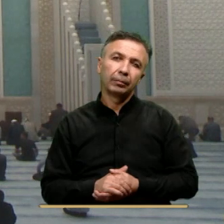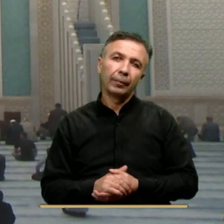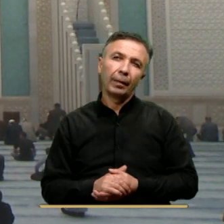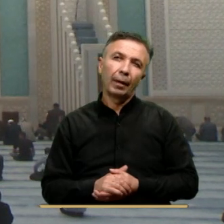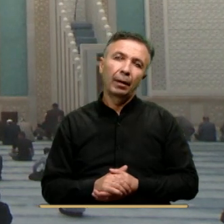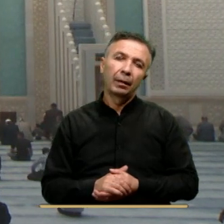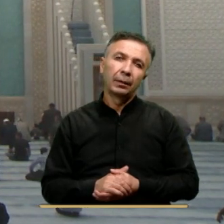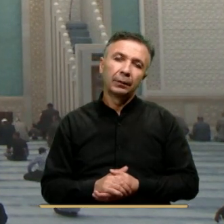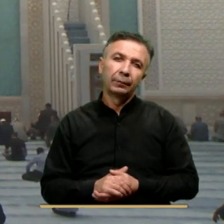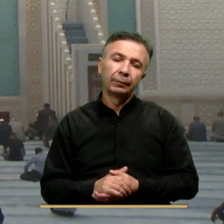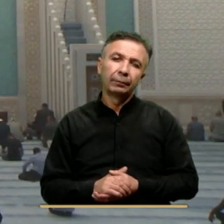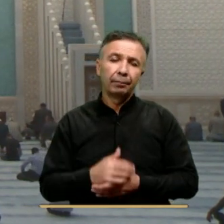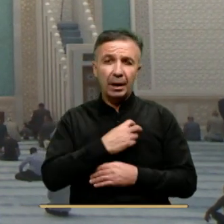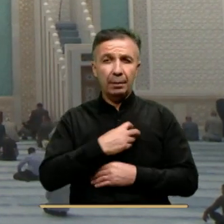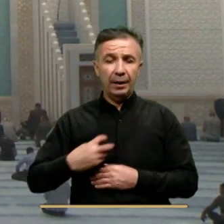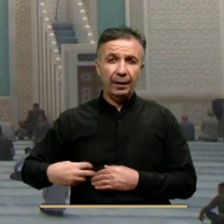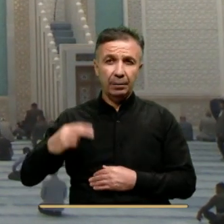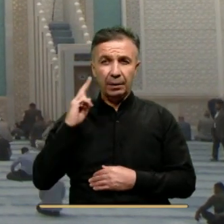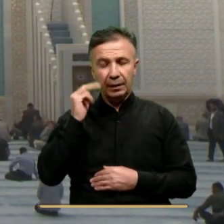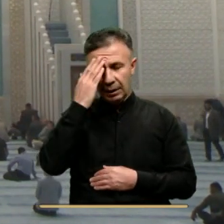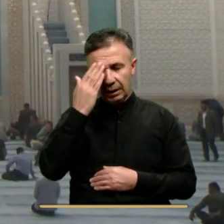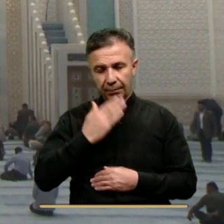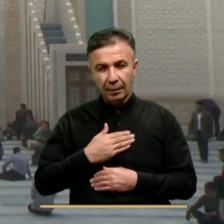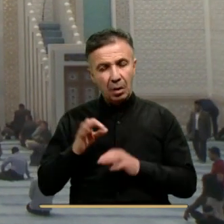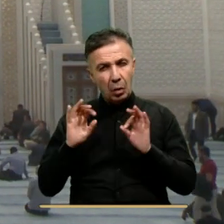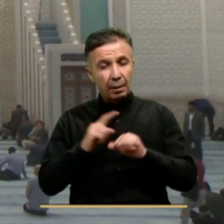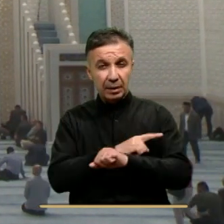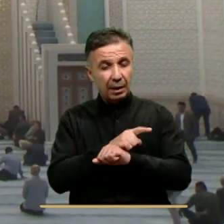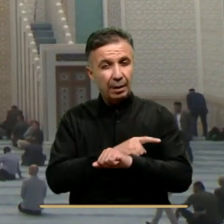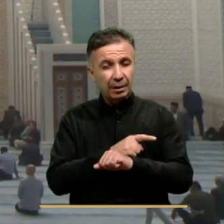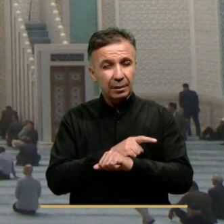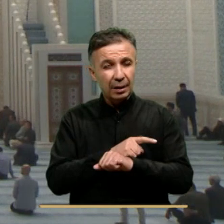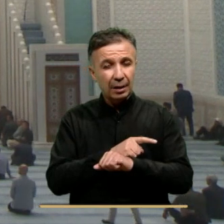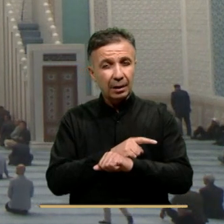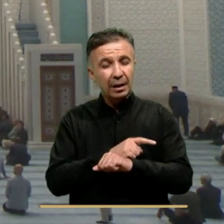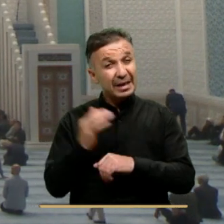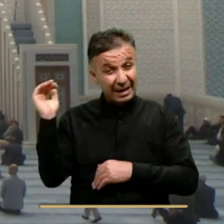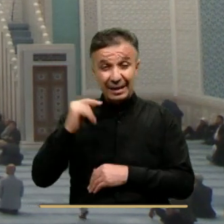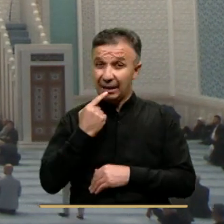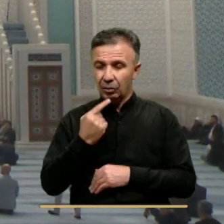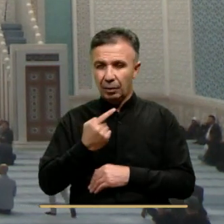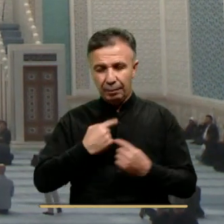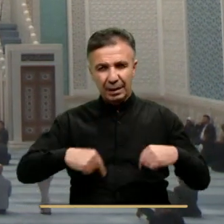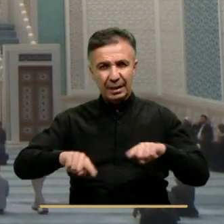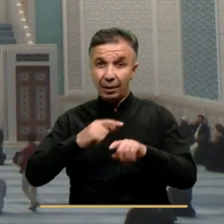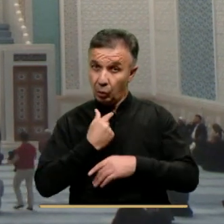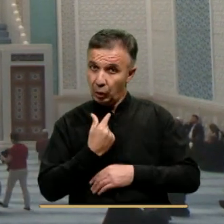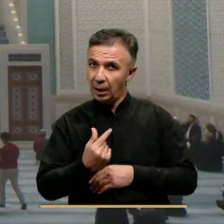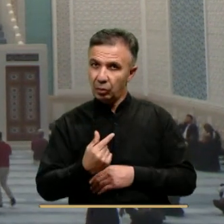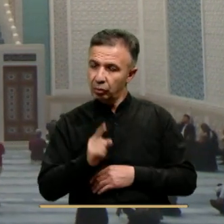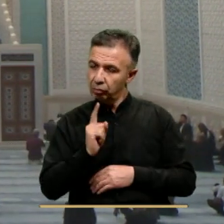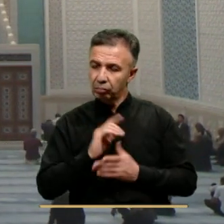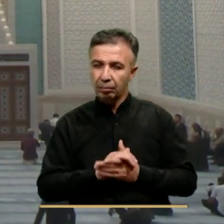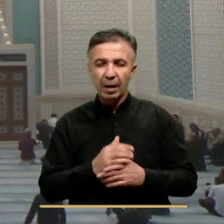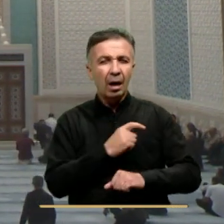Müminler efendim ale vam öyle bir zamandan bahsediyor ki bizleri uyarıyor Öyle bir zaman gelecek ki haramlar